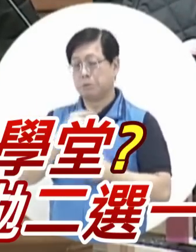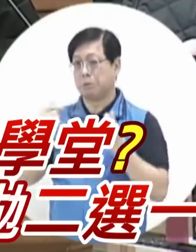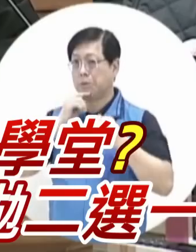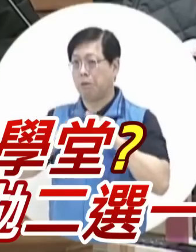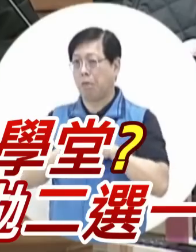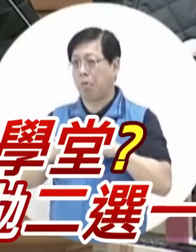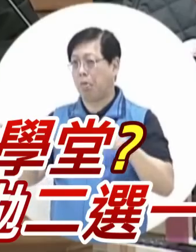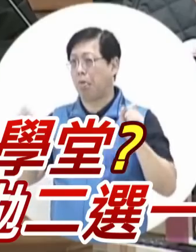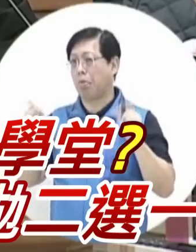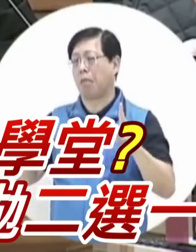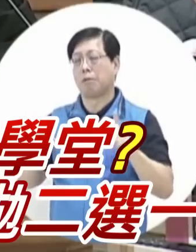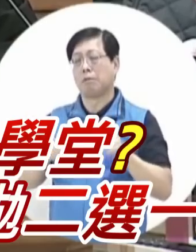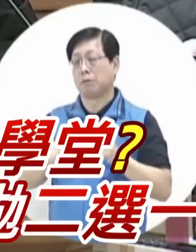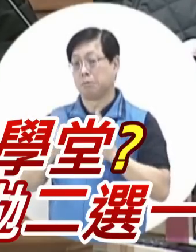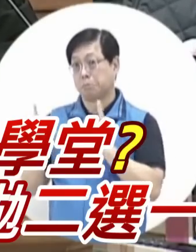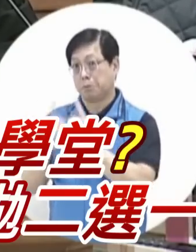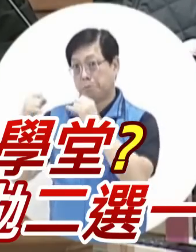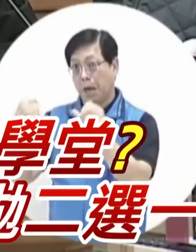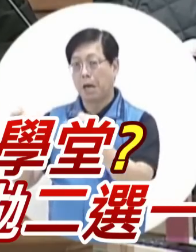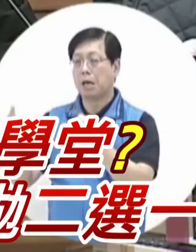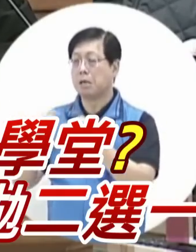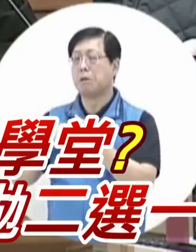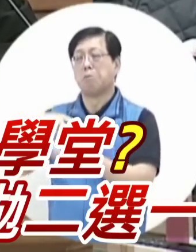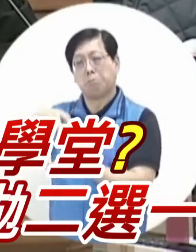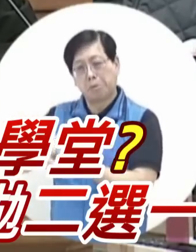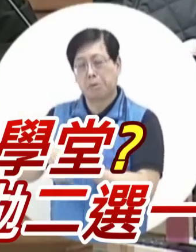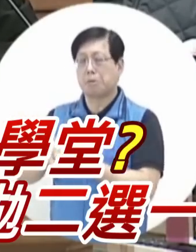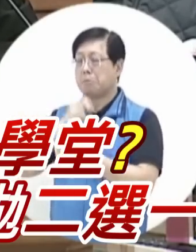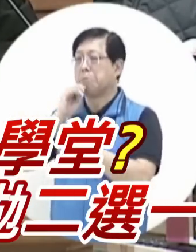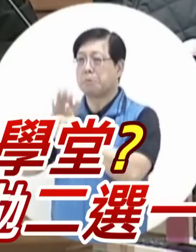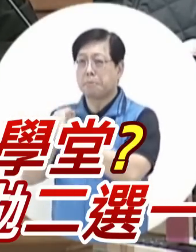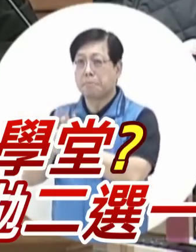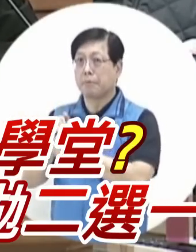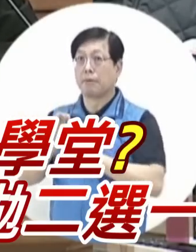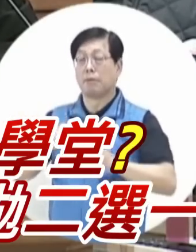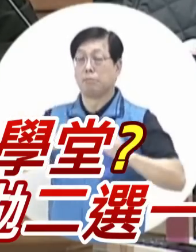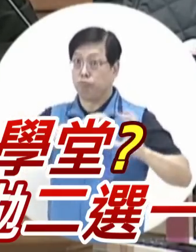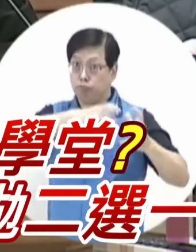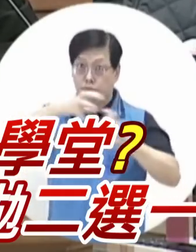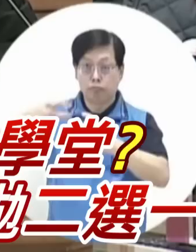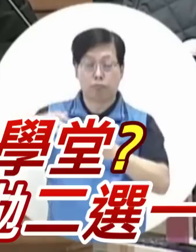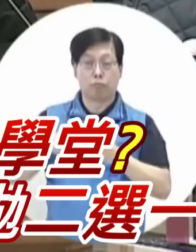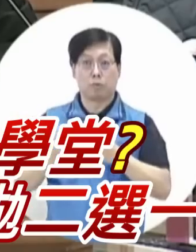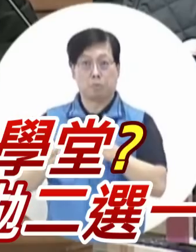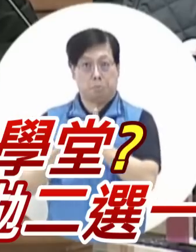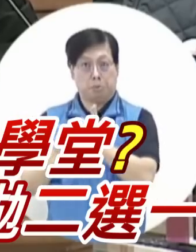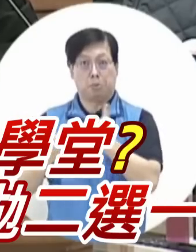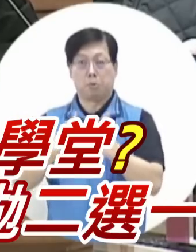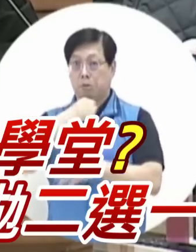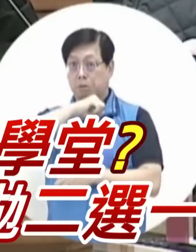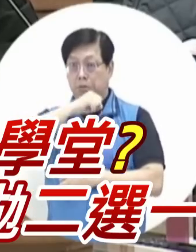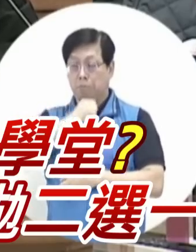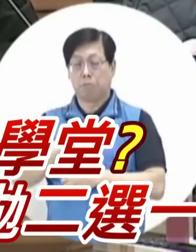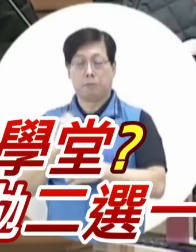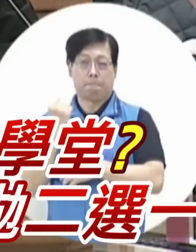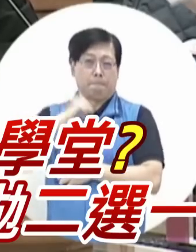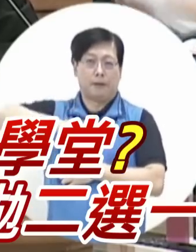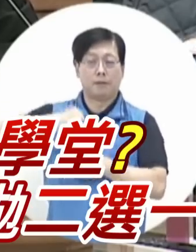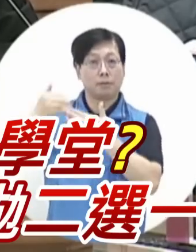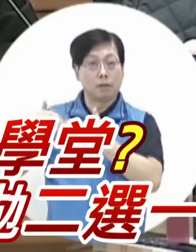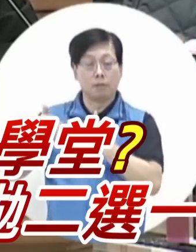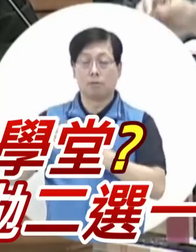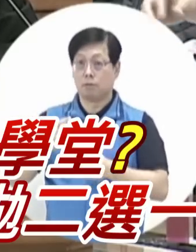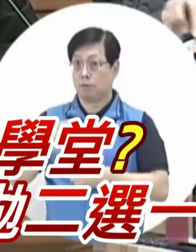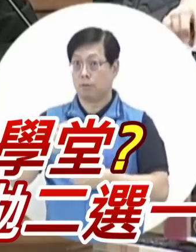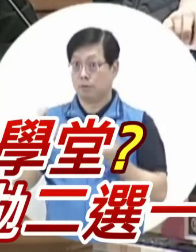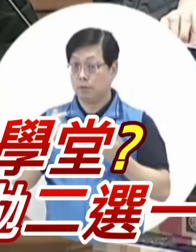宇宙，面对敌人啊，好像还要跪啊，还要舔。当全世界都在协助台湾对抗中国的时候，你知道